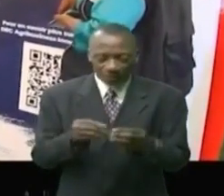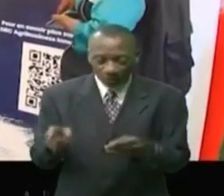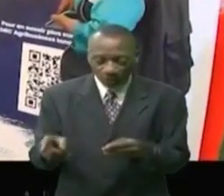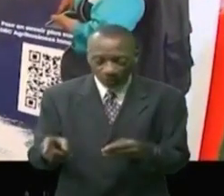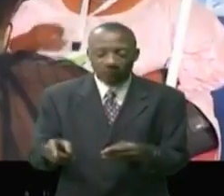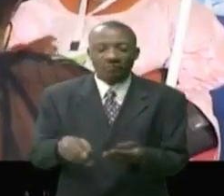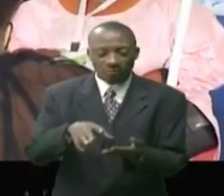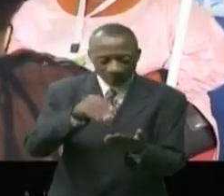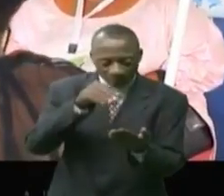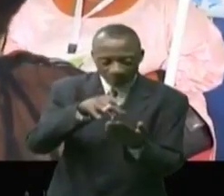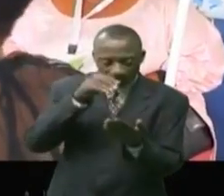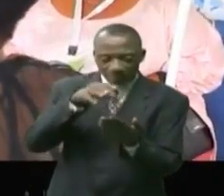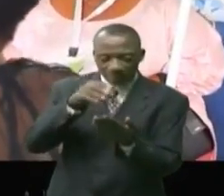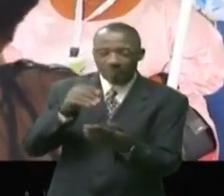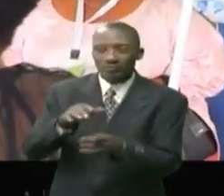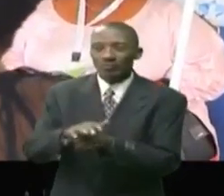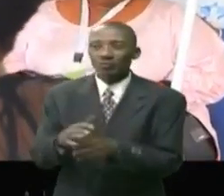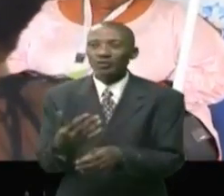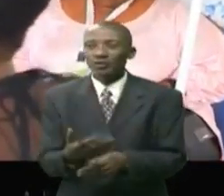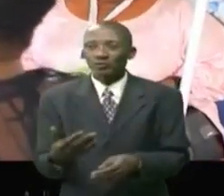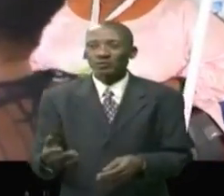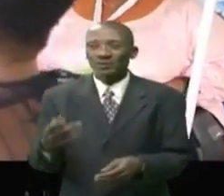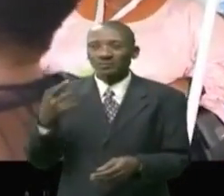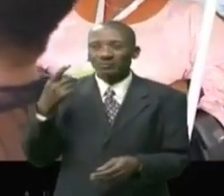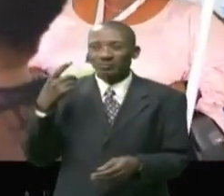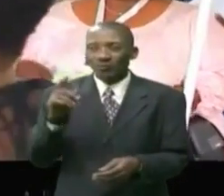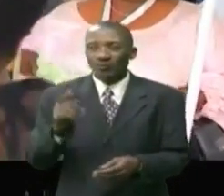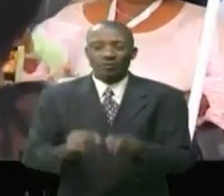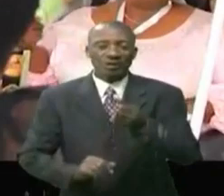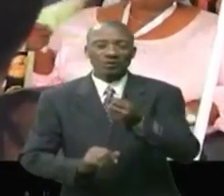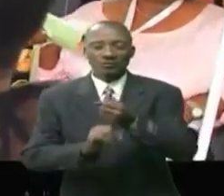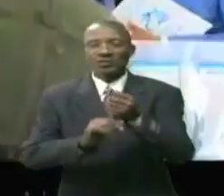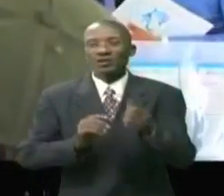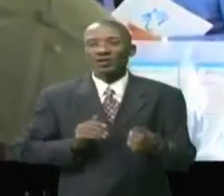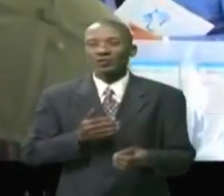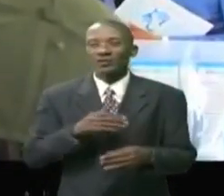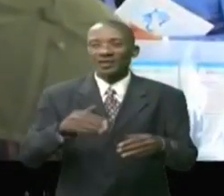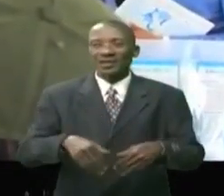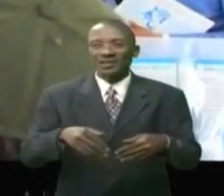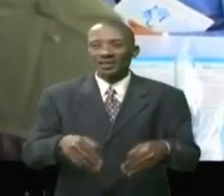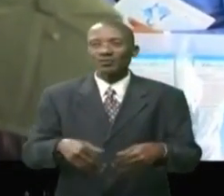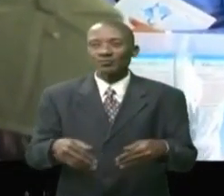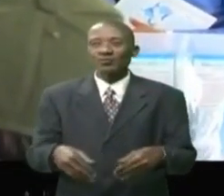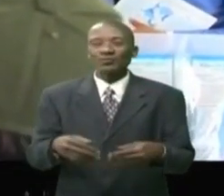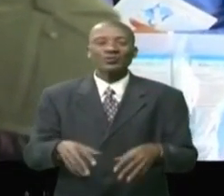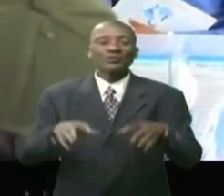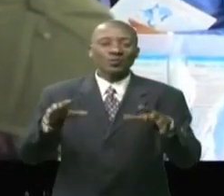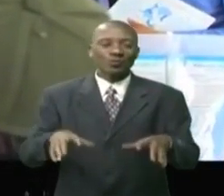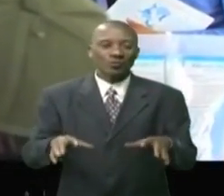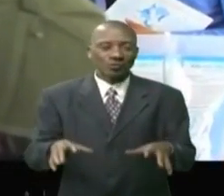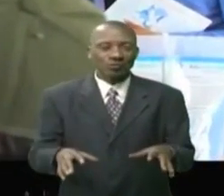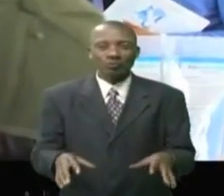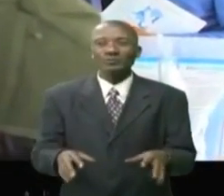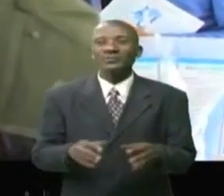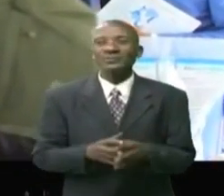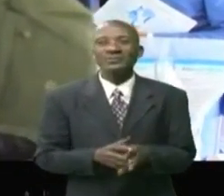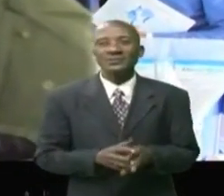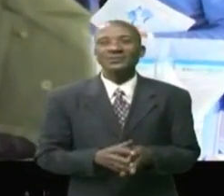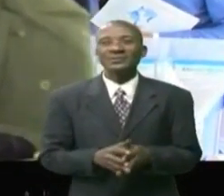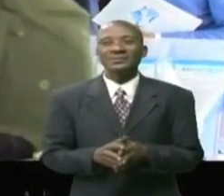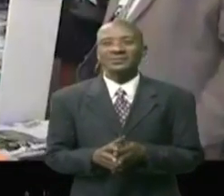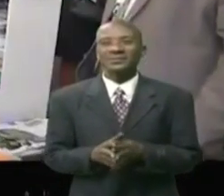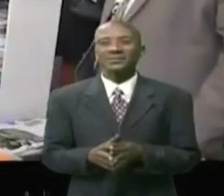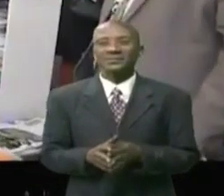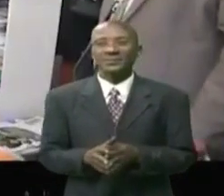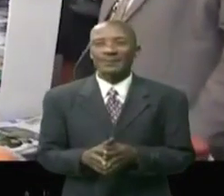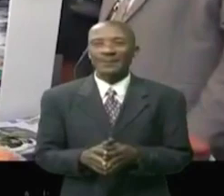et la modélisation des chaînes de valeur agricoles, dont le manioc en premier lieu. Il a contribué à ce jour, notamment à la mise en place